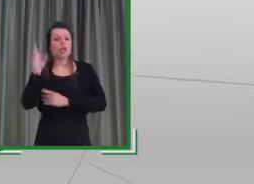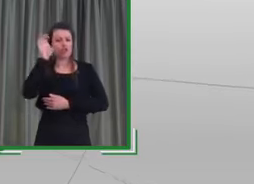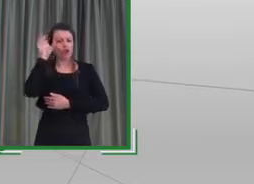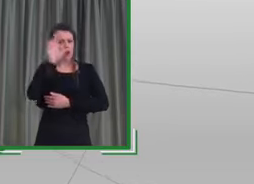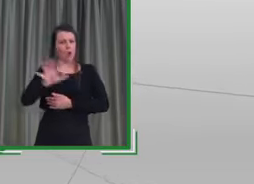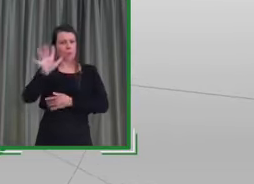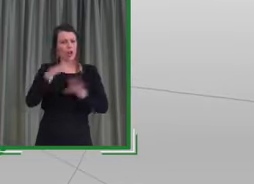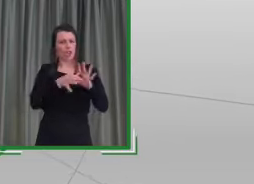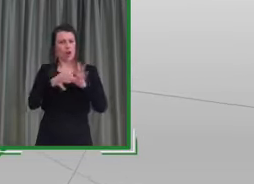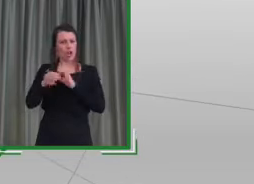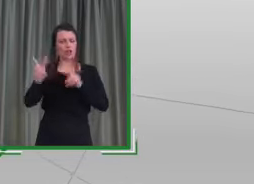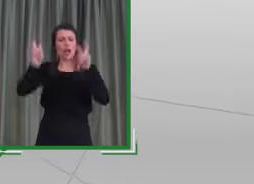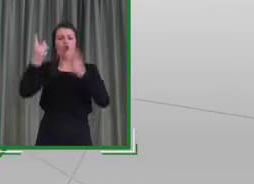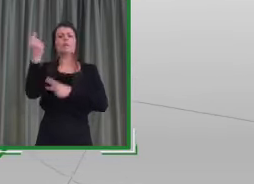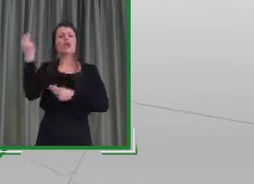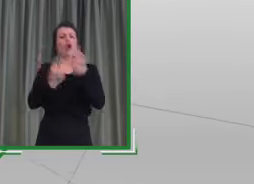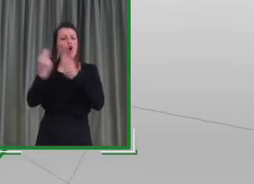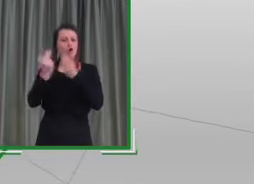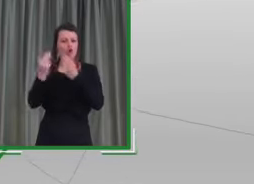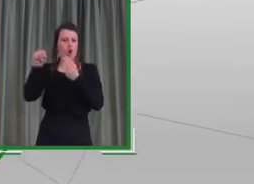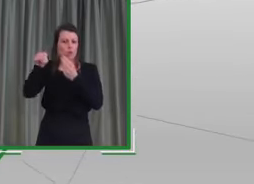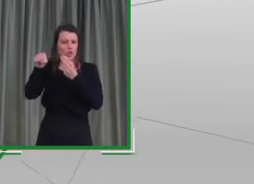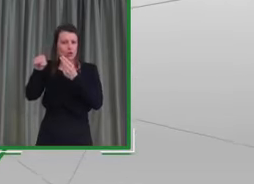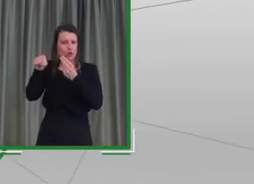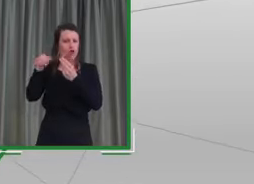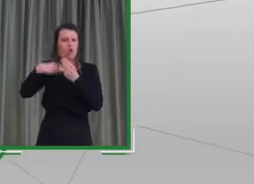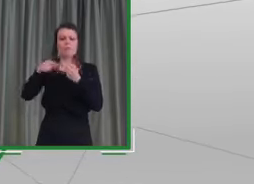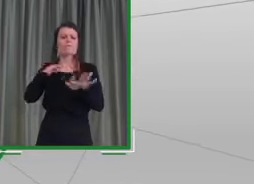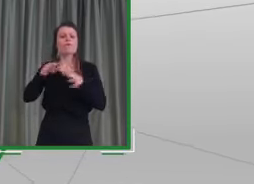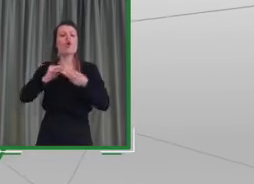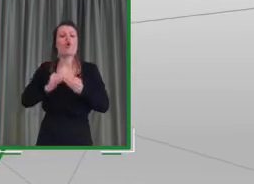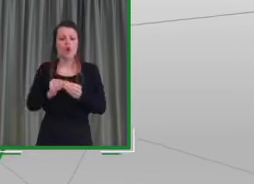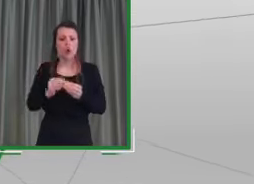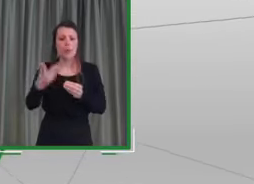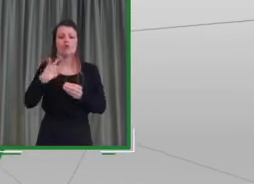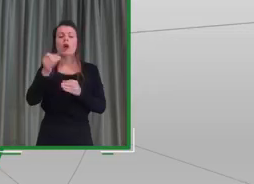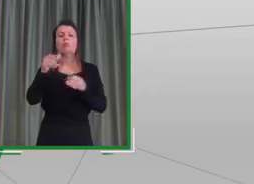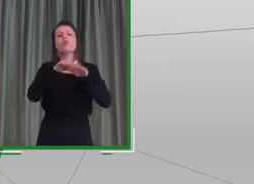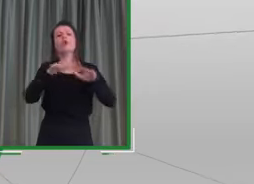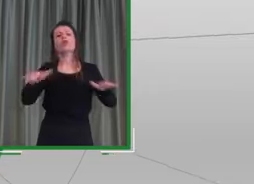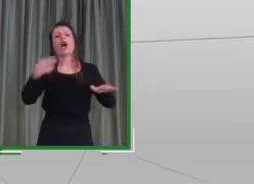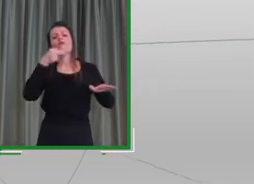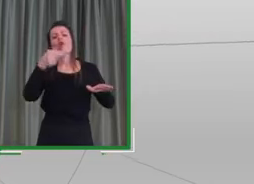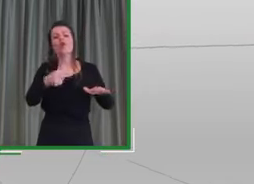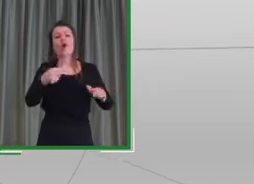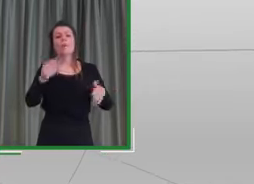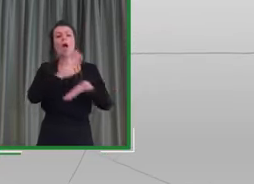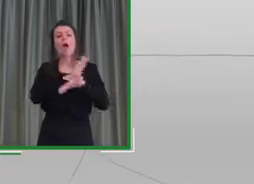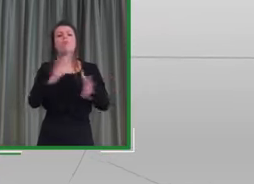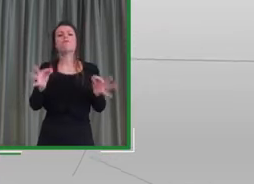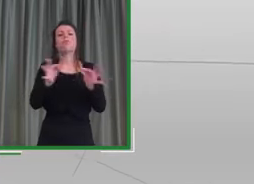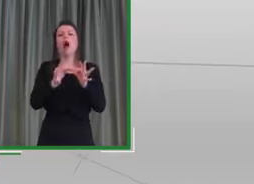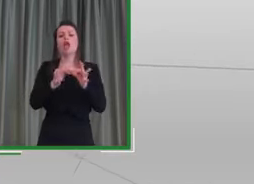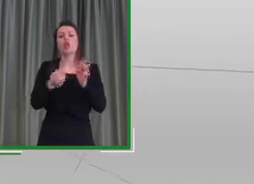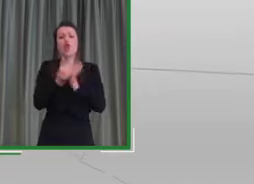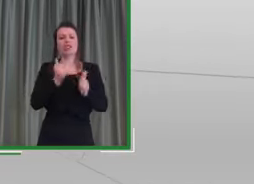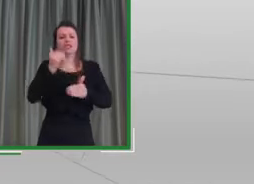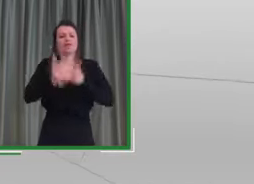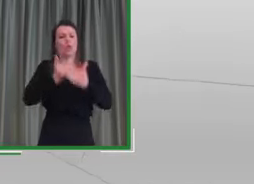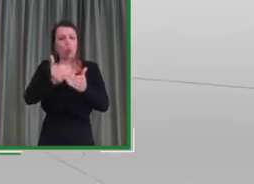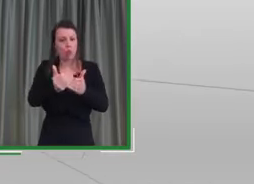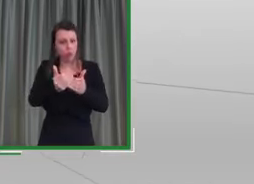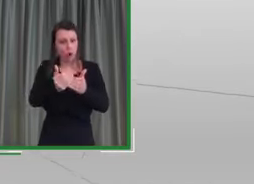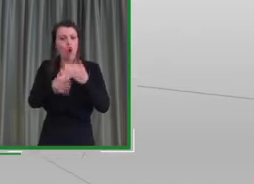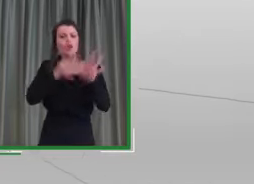confronta da sempre con un tavolo che si chiama patto per lo sviluppo questo tavolo vede il sistema delle camere di commercio